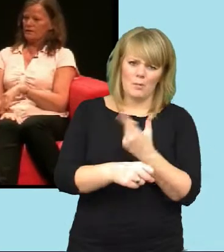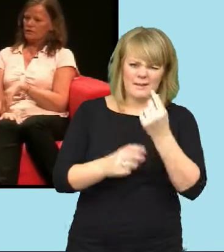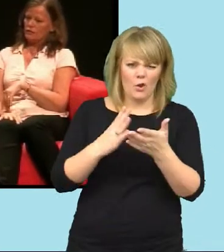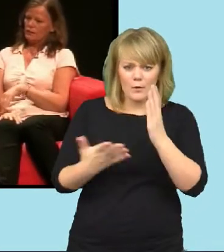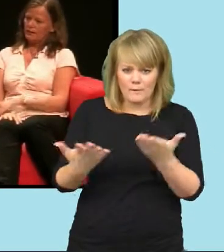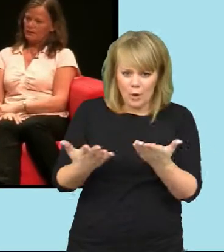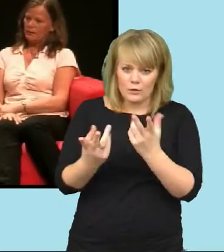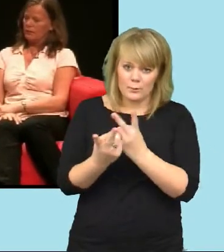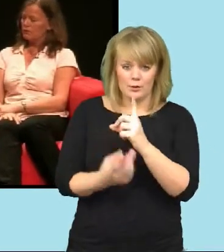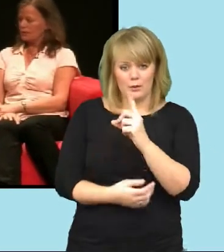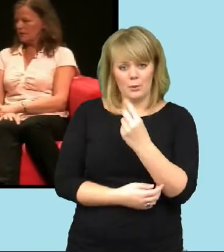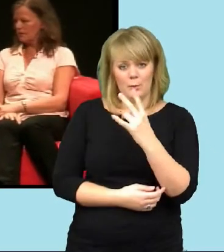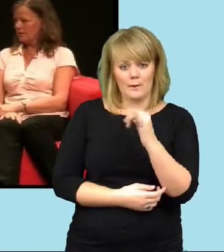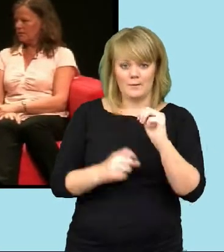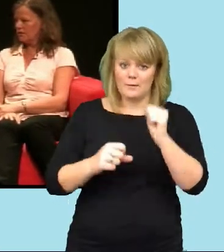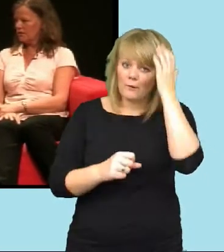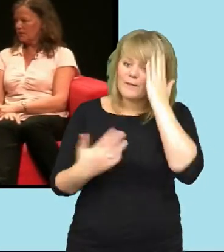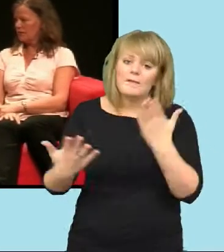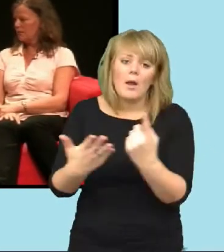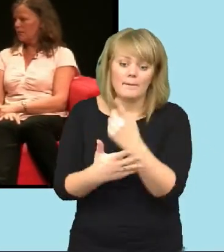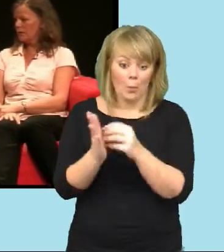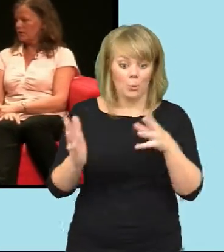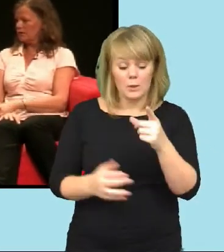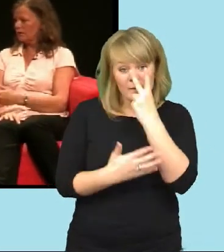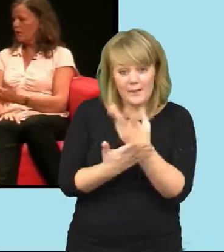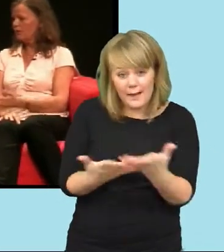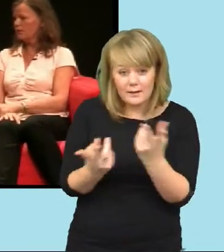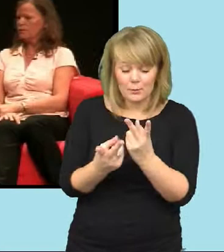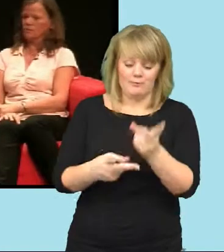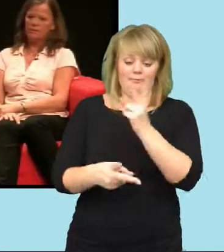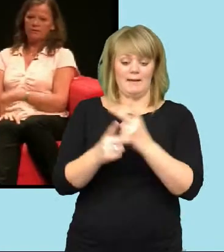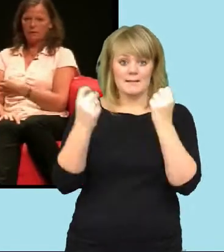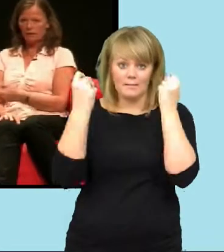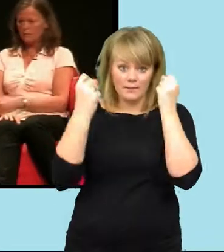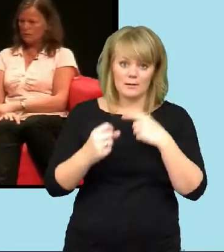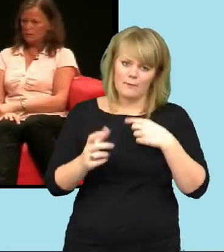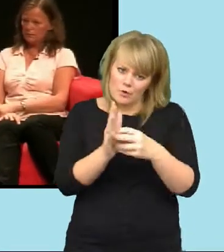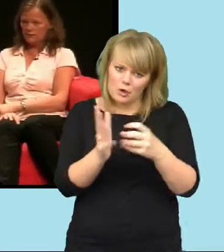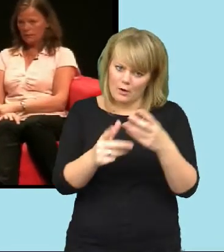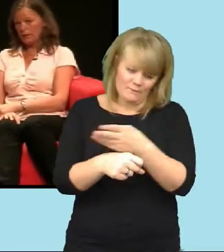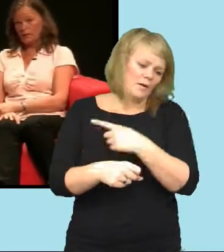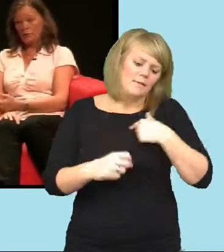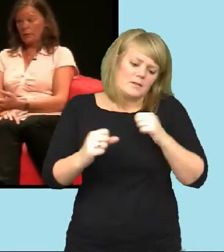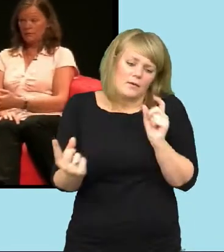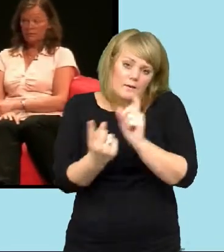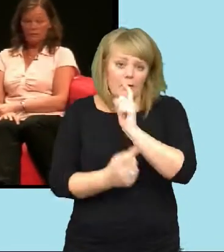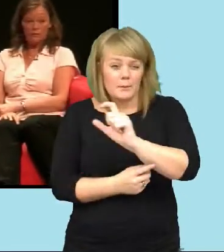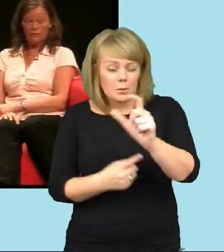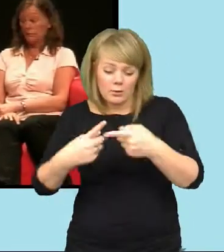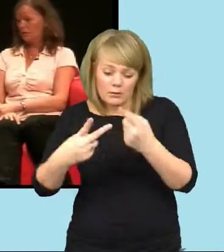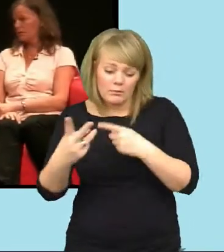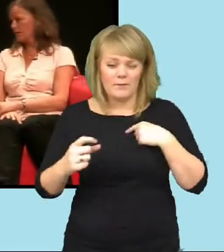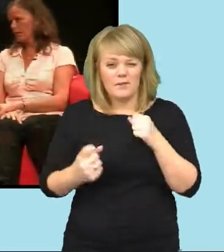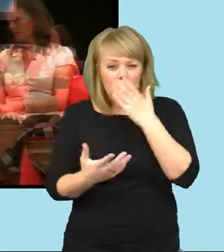Louise vet vad som händer. I och med att hon inte ser, så är det kanske extra viktigt för henne att jag förklarar att nu ska vi träffa den och den personen där vi ska gå igenom vad det nu är. Om